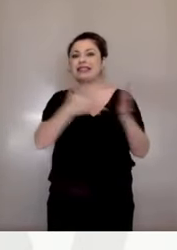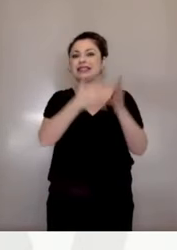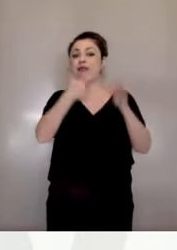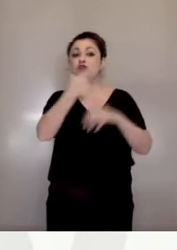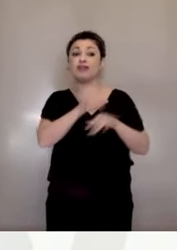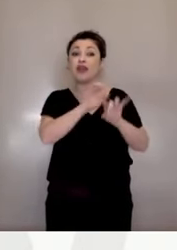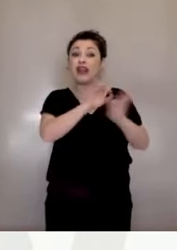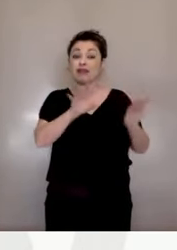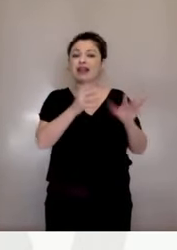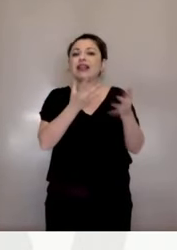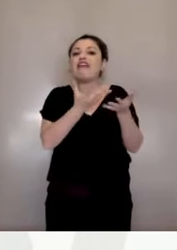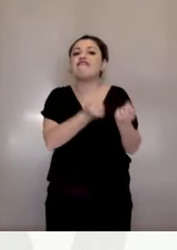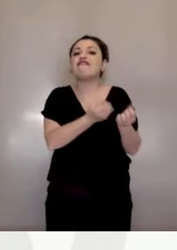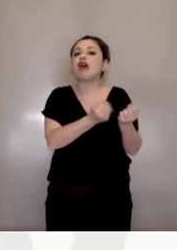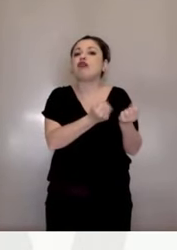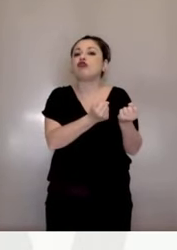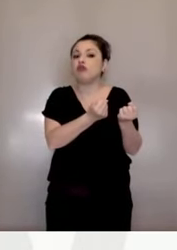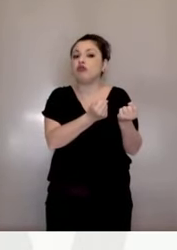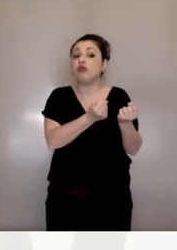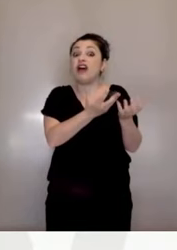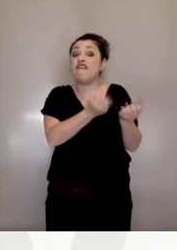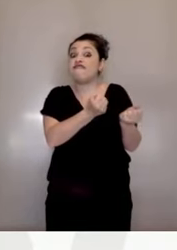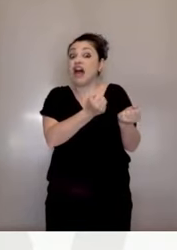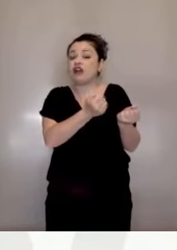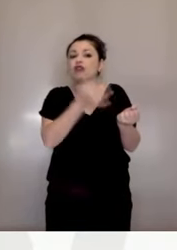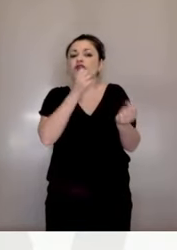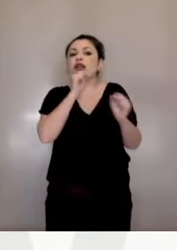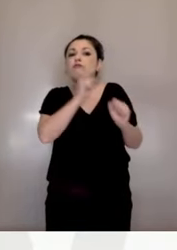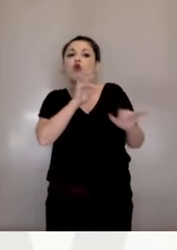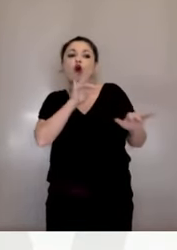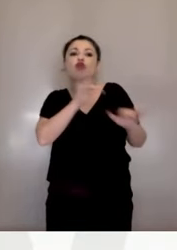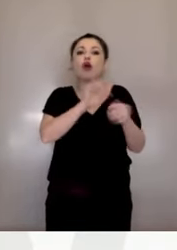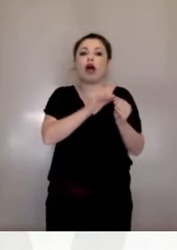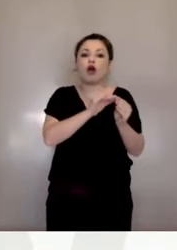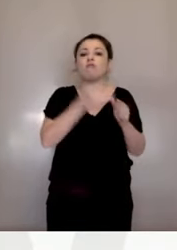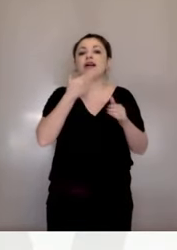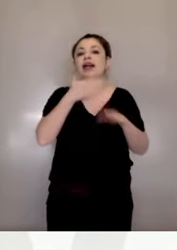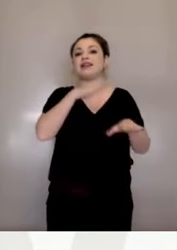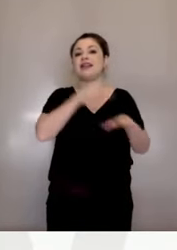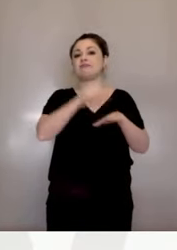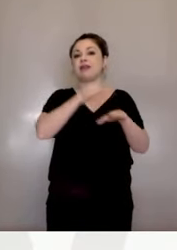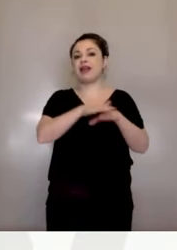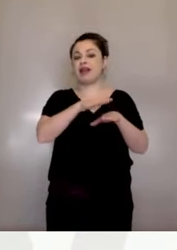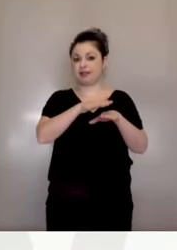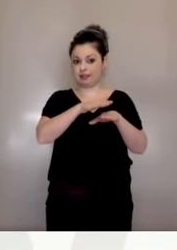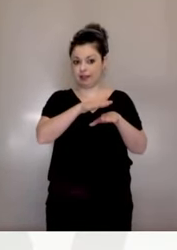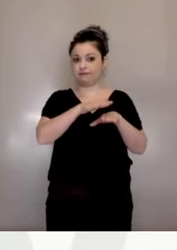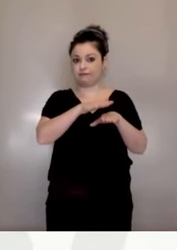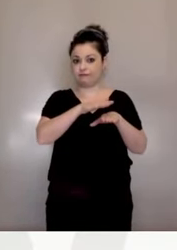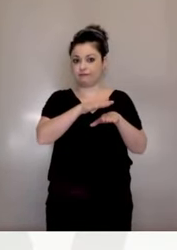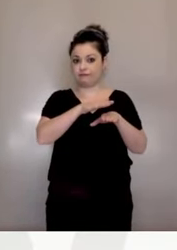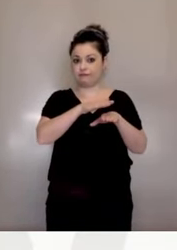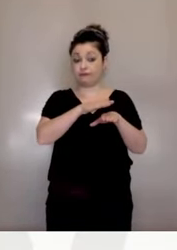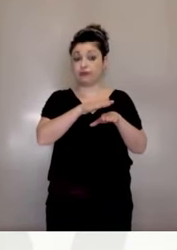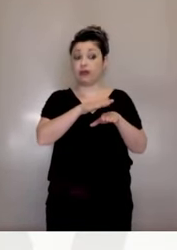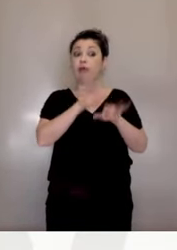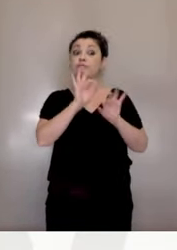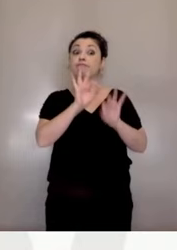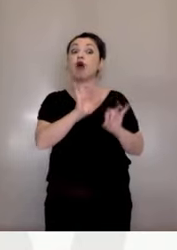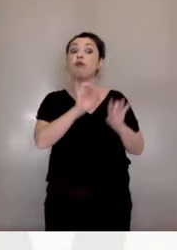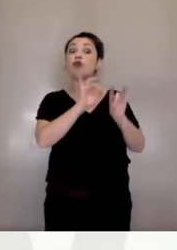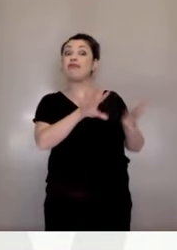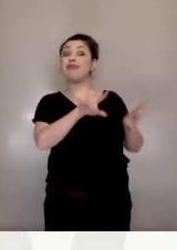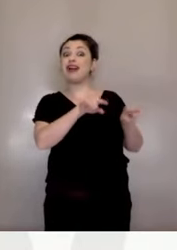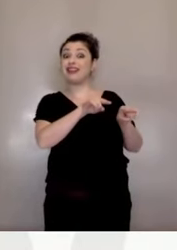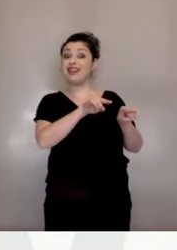e quindi può solo essere colta tramite l'esperienza. È la libertà a costituire il pensiero, ad aprire lo